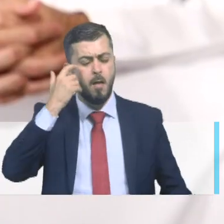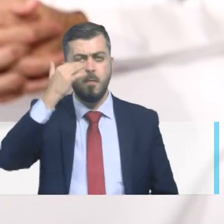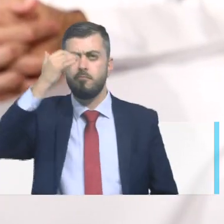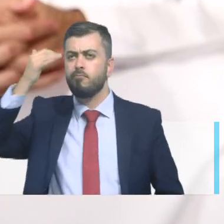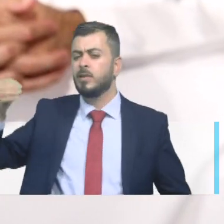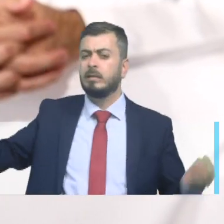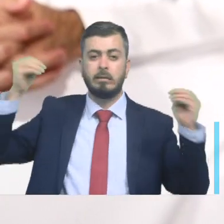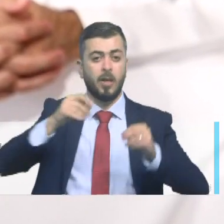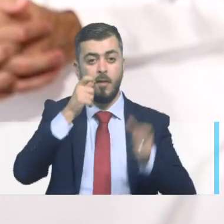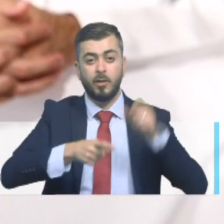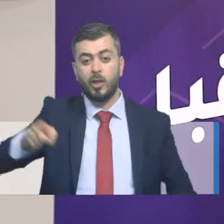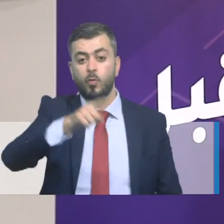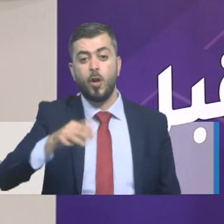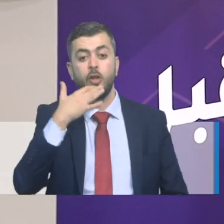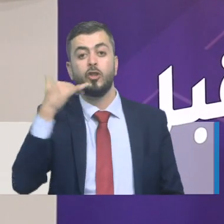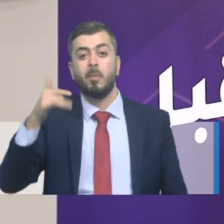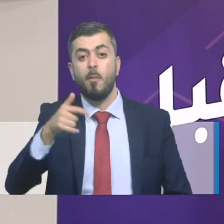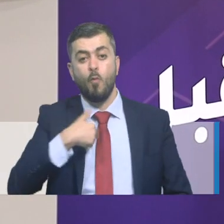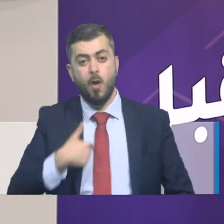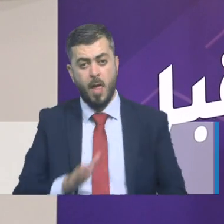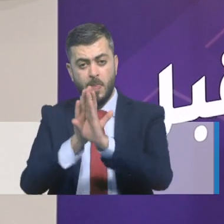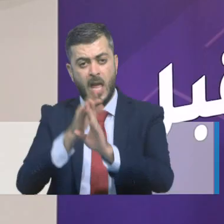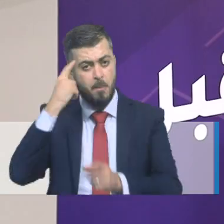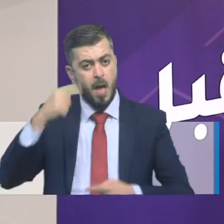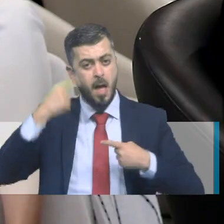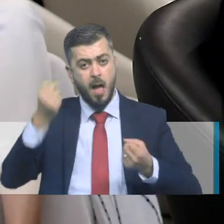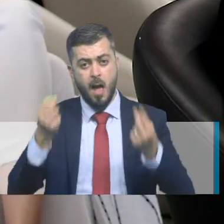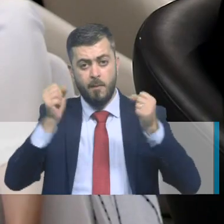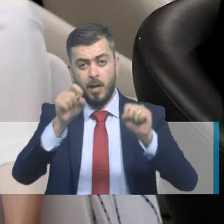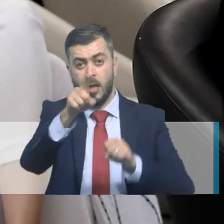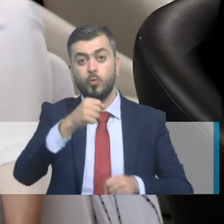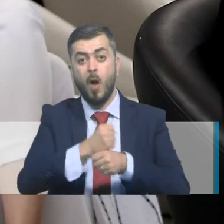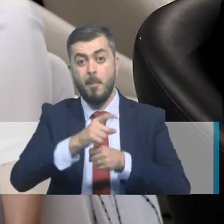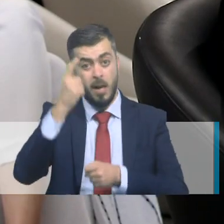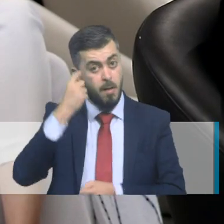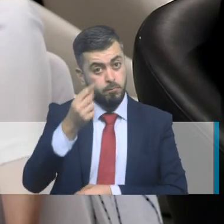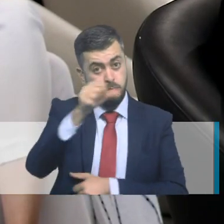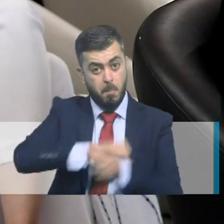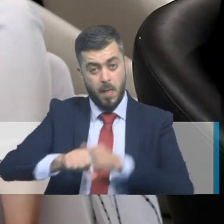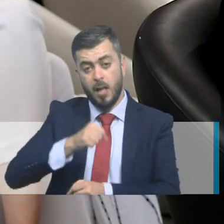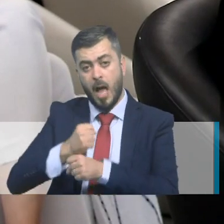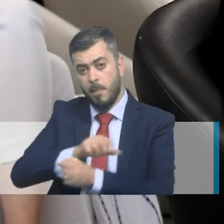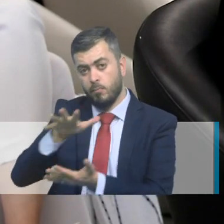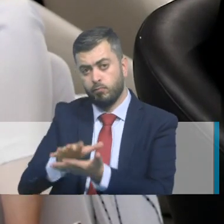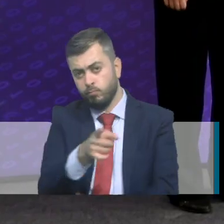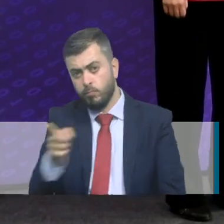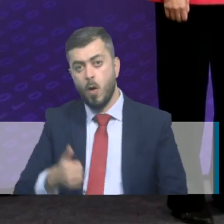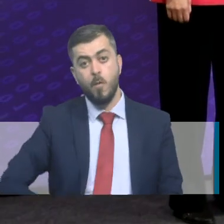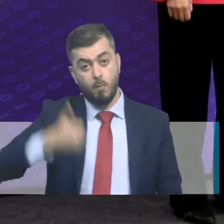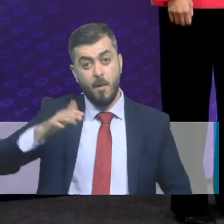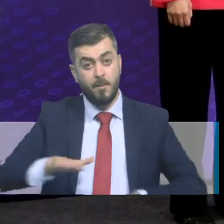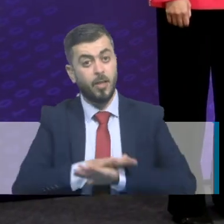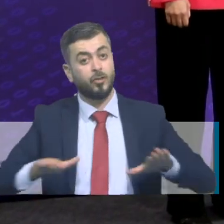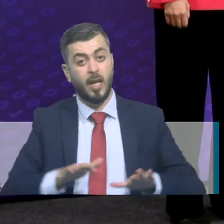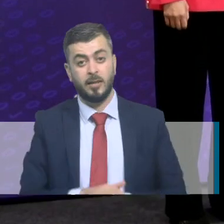المهارات الريادية لدى الشباب ودعم أفكارهم وتحويلها إلى شركات ناشئة على أرض الواقع، وبالتالي